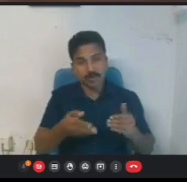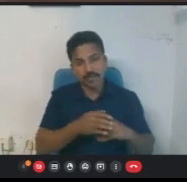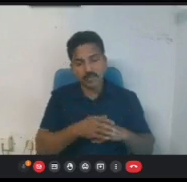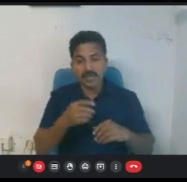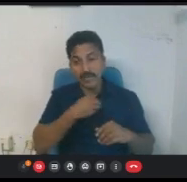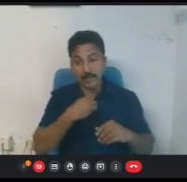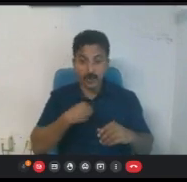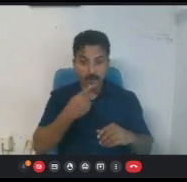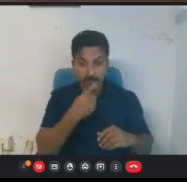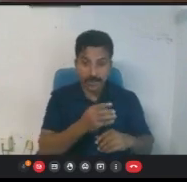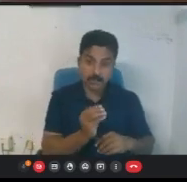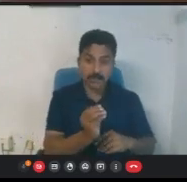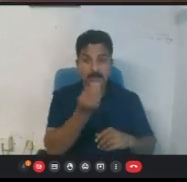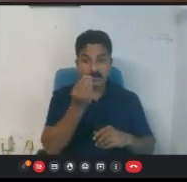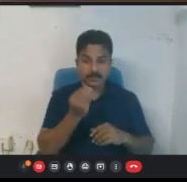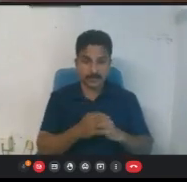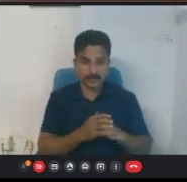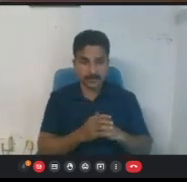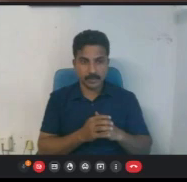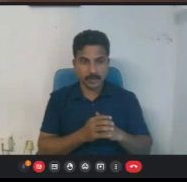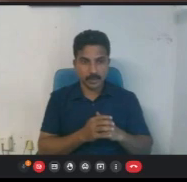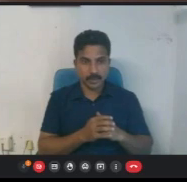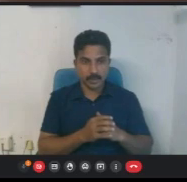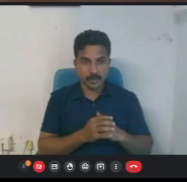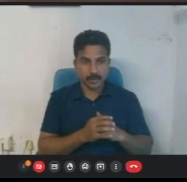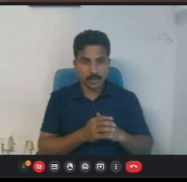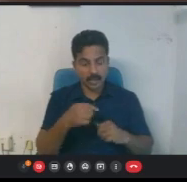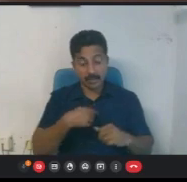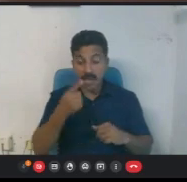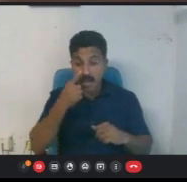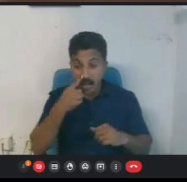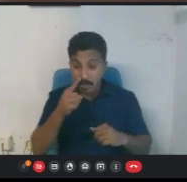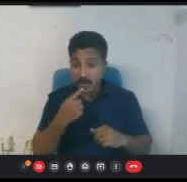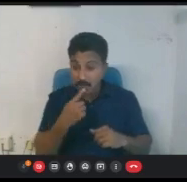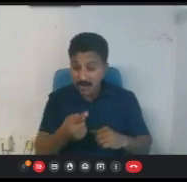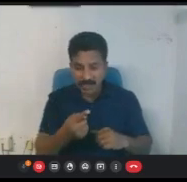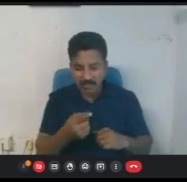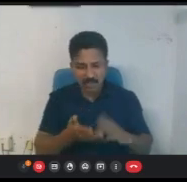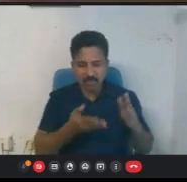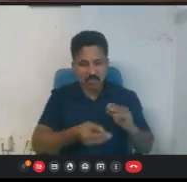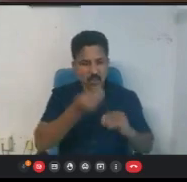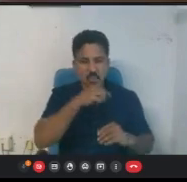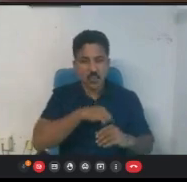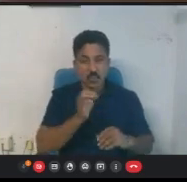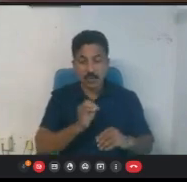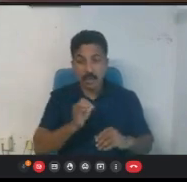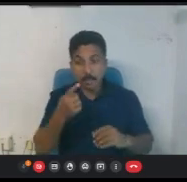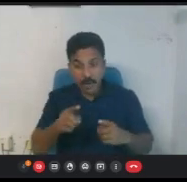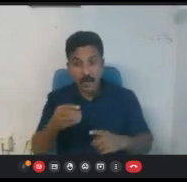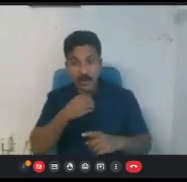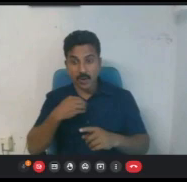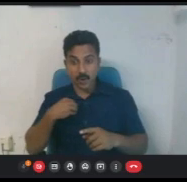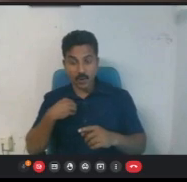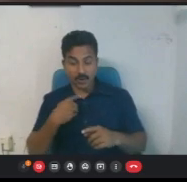ഇൻഫർമേഷൻ കൊടുക്കുന്നതായിരിക്കും നല്ലതെന്നാണ് എനിക്ക് തോന്നുന്നത്. ഇപ്പൊ അമ്മ പറയുന്നതിനേക്കാൾ കൂടുതൽ ഫിസീഷ്യൻ പറയുമ്പോൾ സയന്റിഫിക് ആയിട്ടുള്ള വശങ്ങൾ